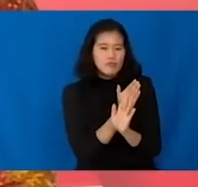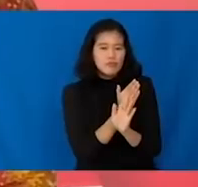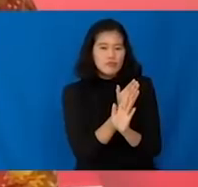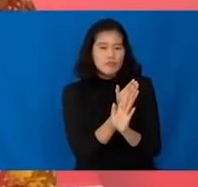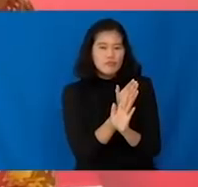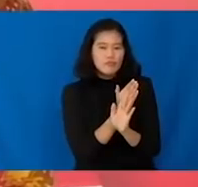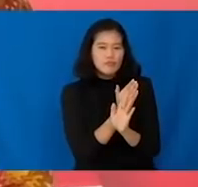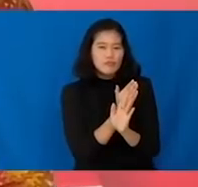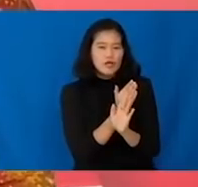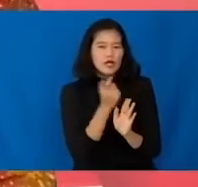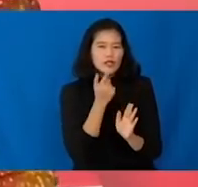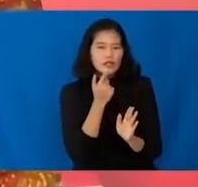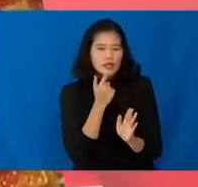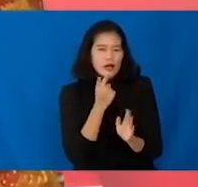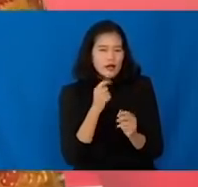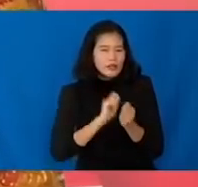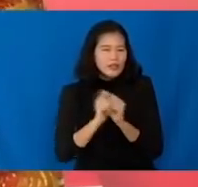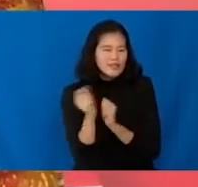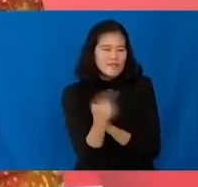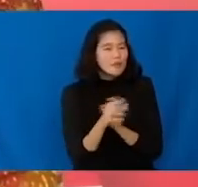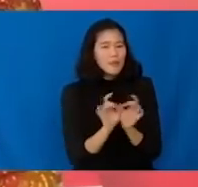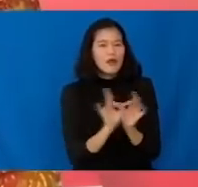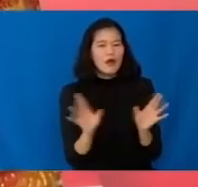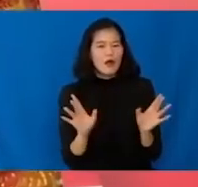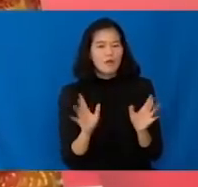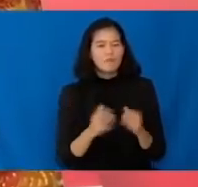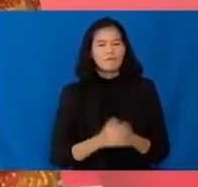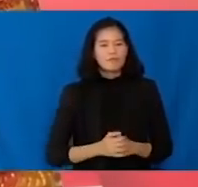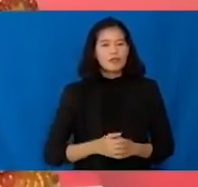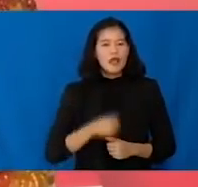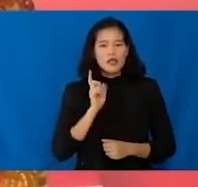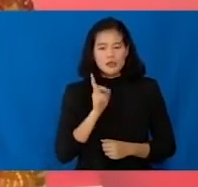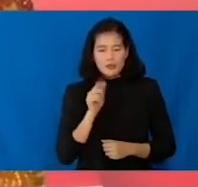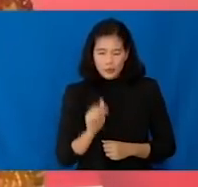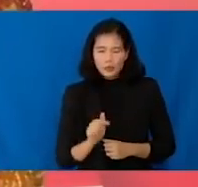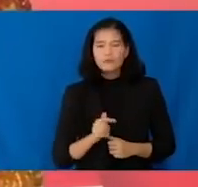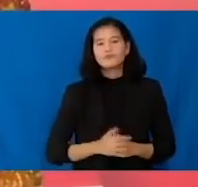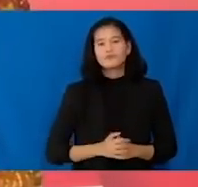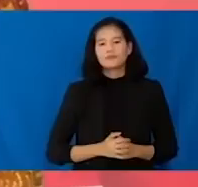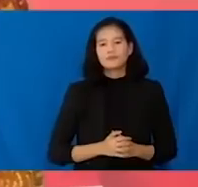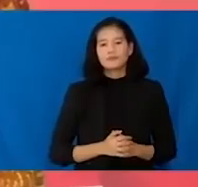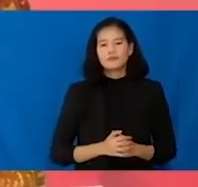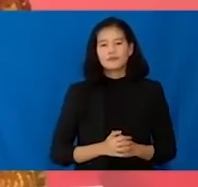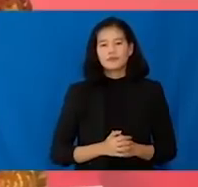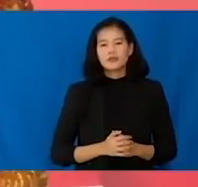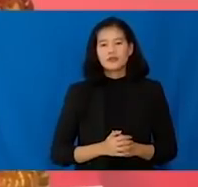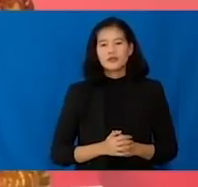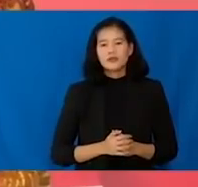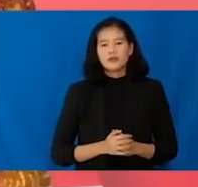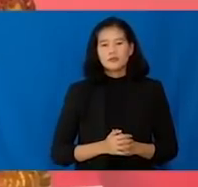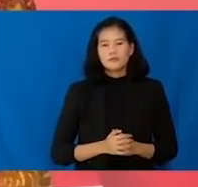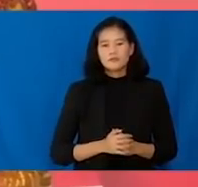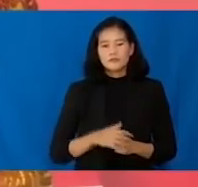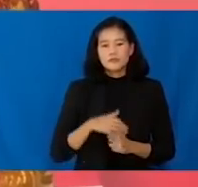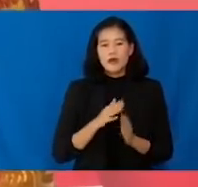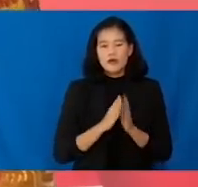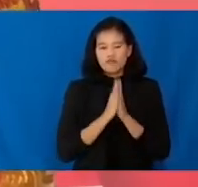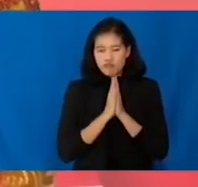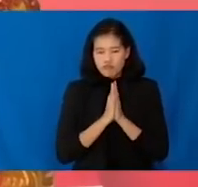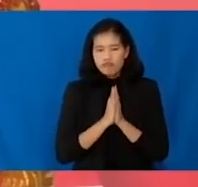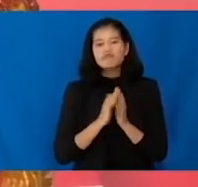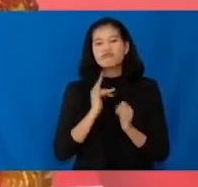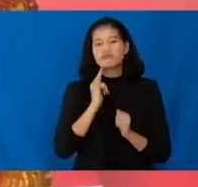mekanisme repites Oleh karena itu tetap bahwa basis dari semua itu